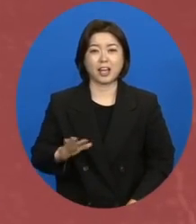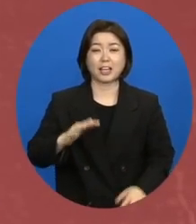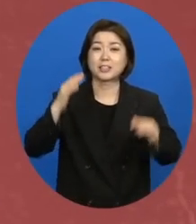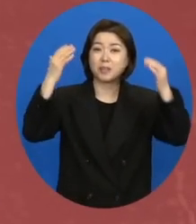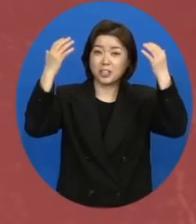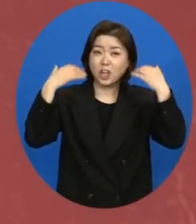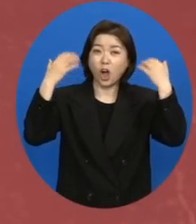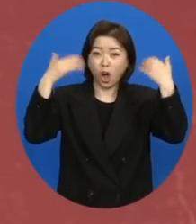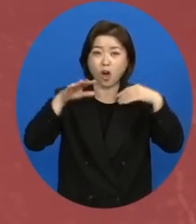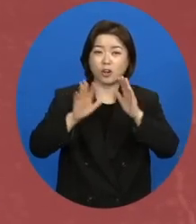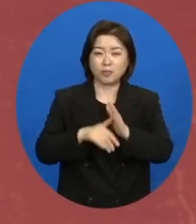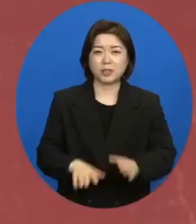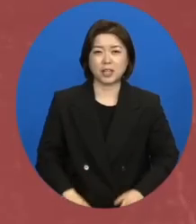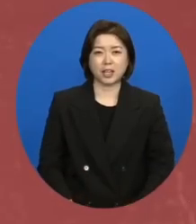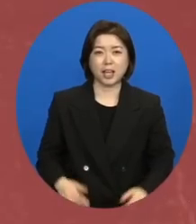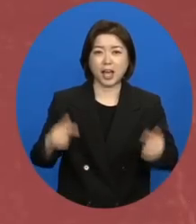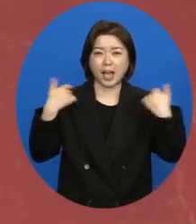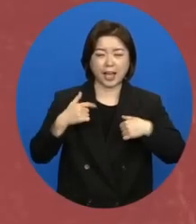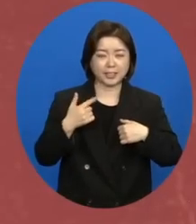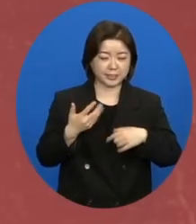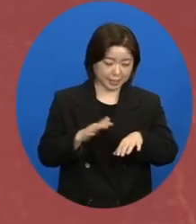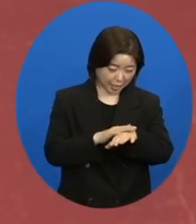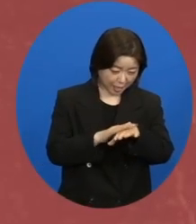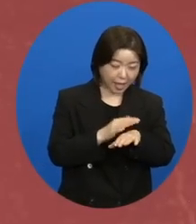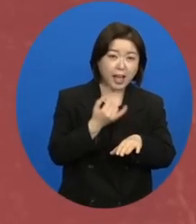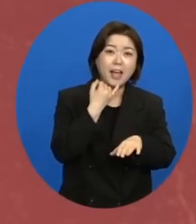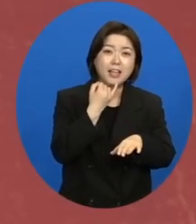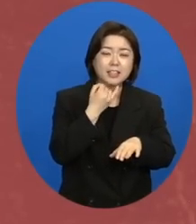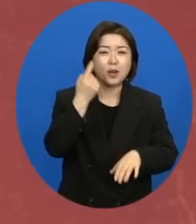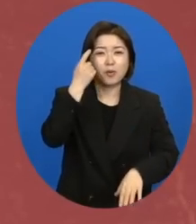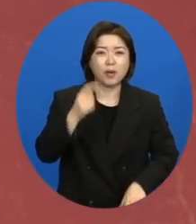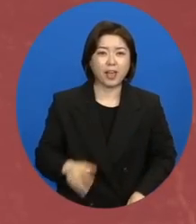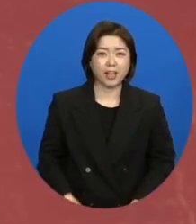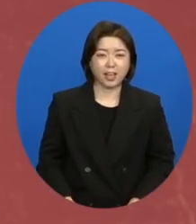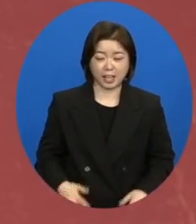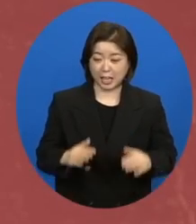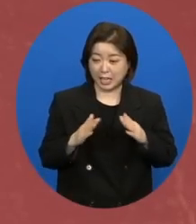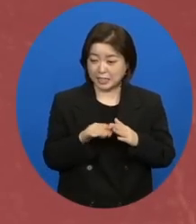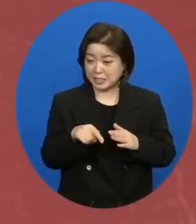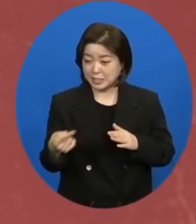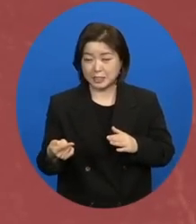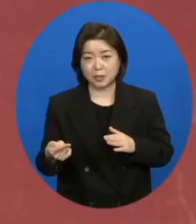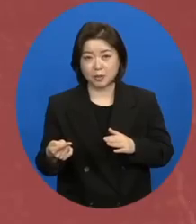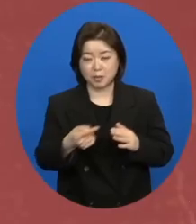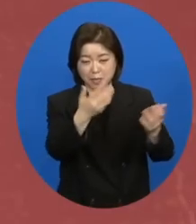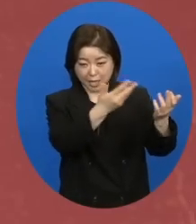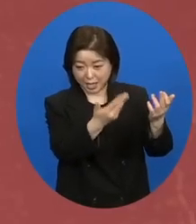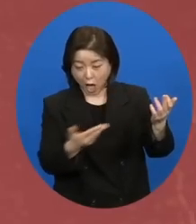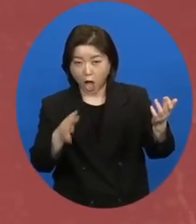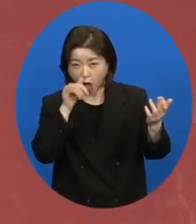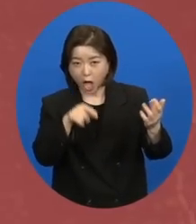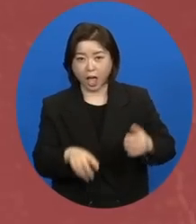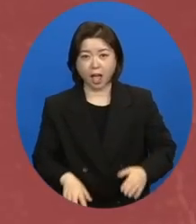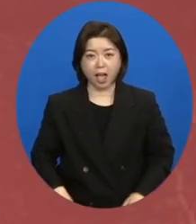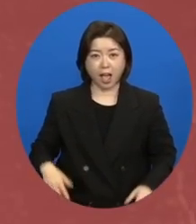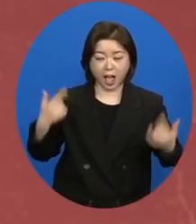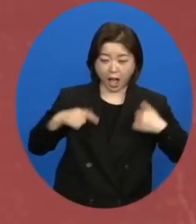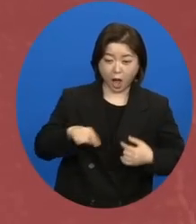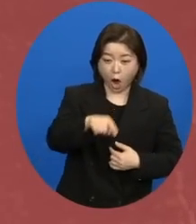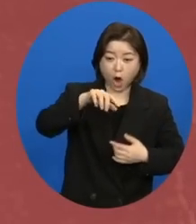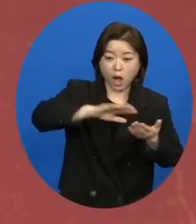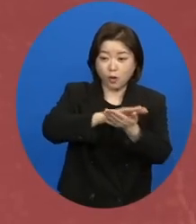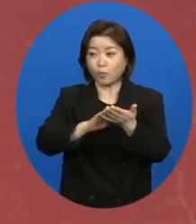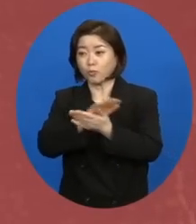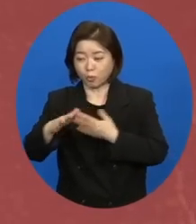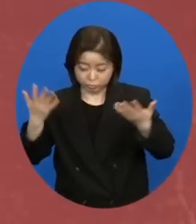여름에는요 언제나 뽀송뽀송했는데 왜 그러냐면 우리 집 옆이 개천인데 매일 거기서 노는데